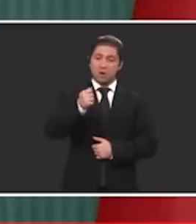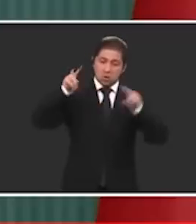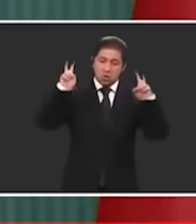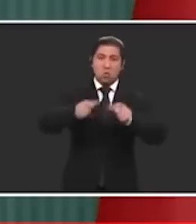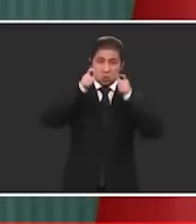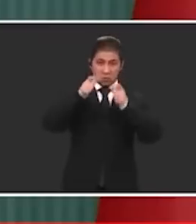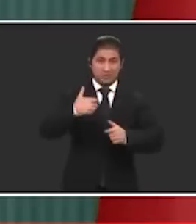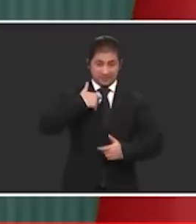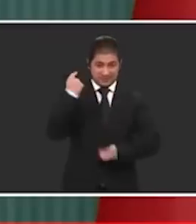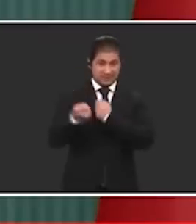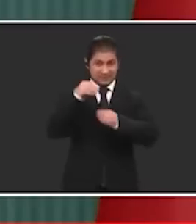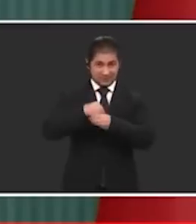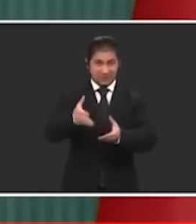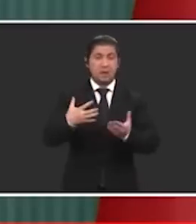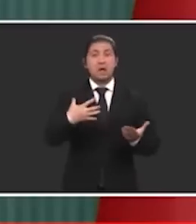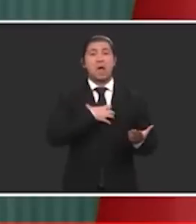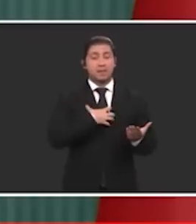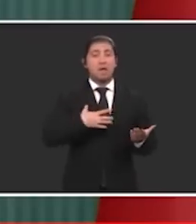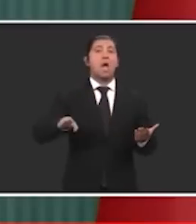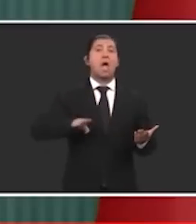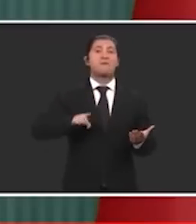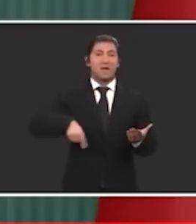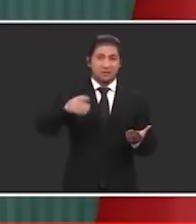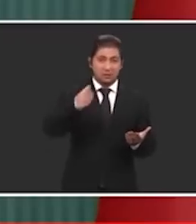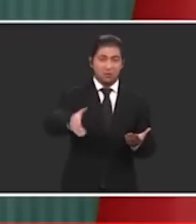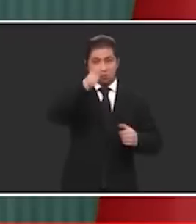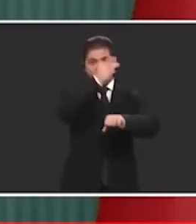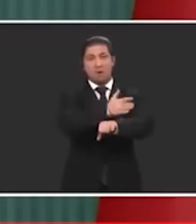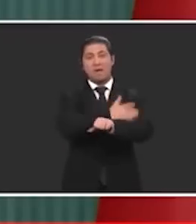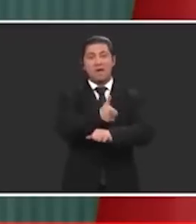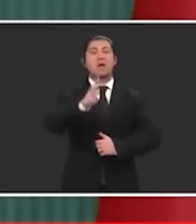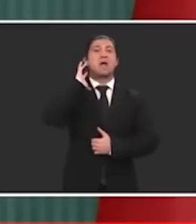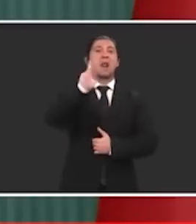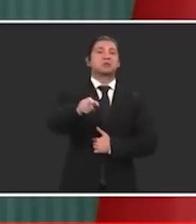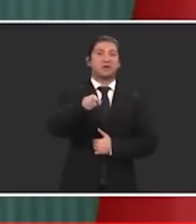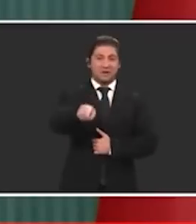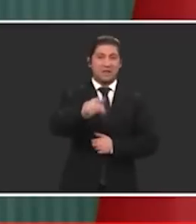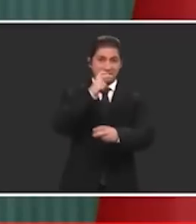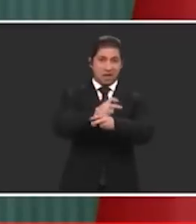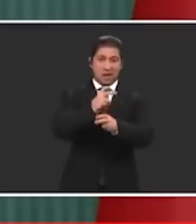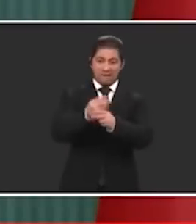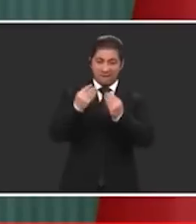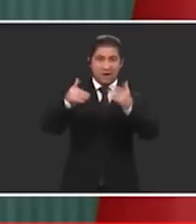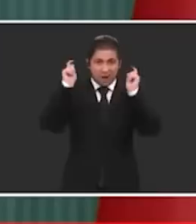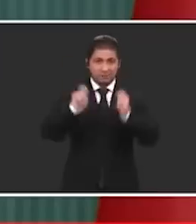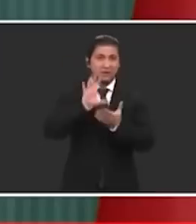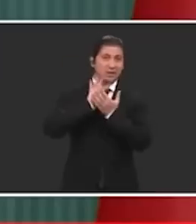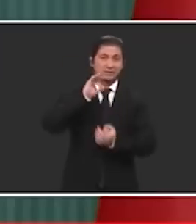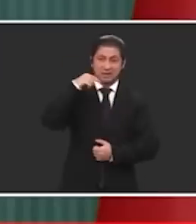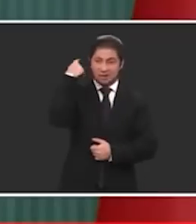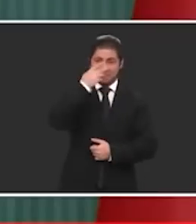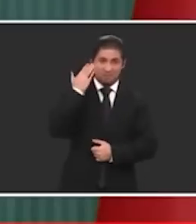uğruna kendisinin, evlatlarının, ülkesinin geleceğini tehlikeye atan insan